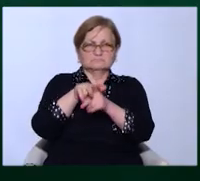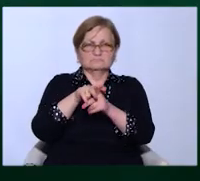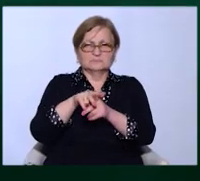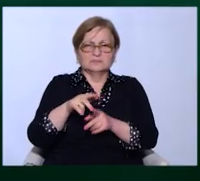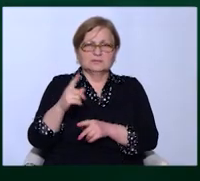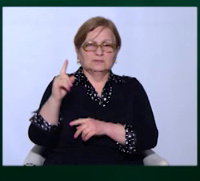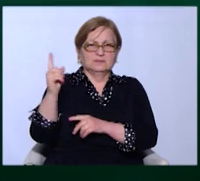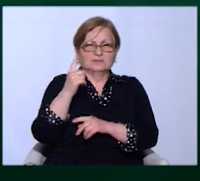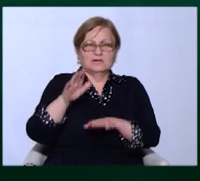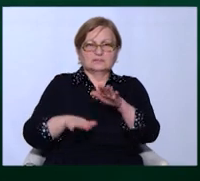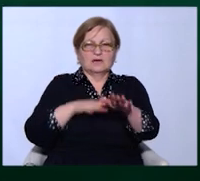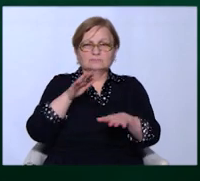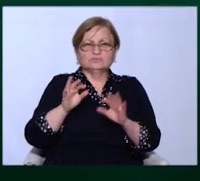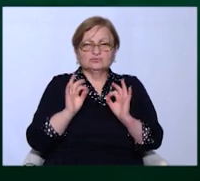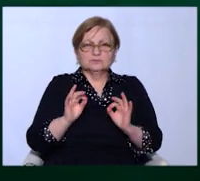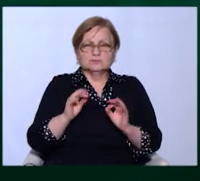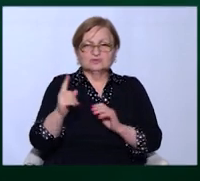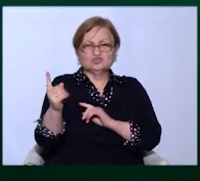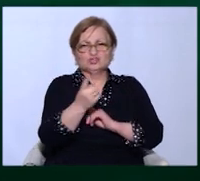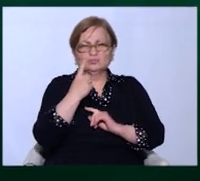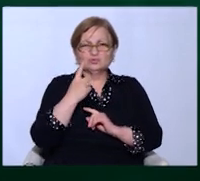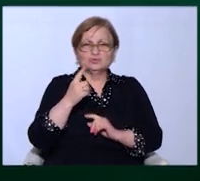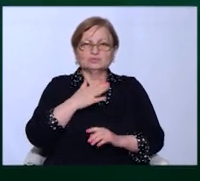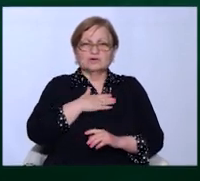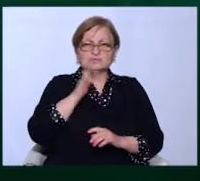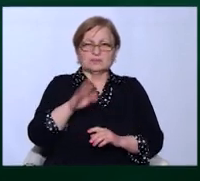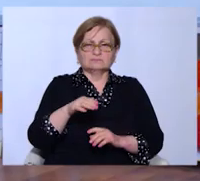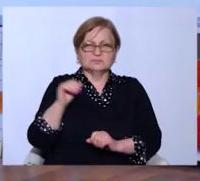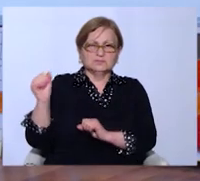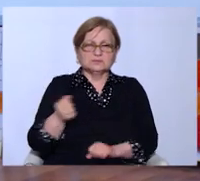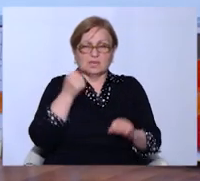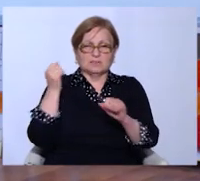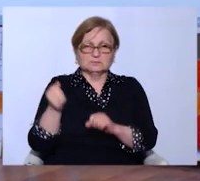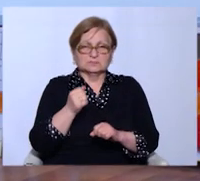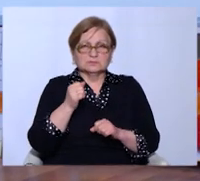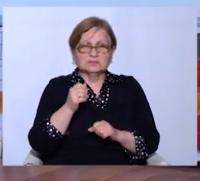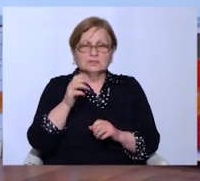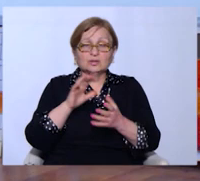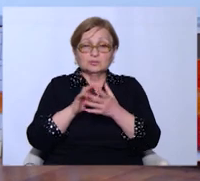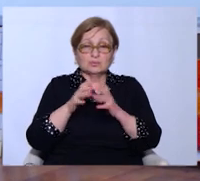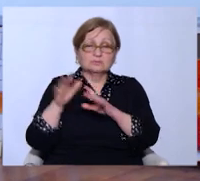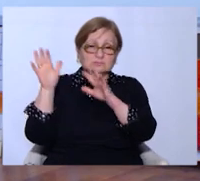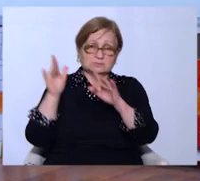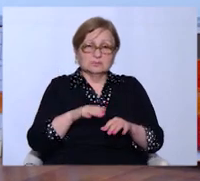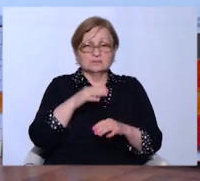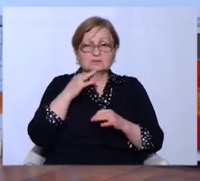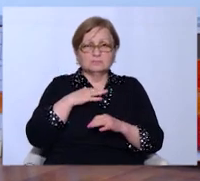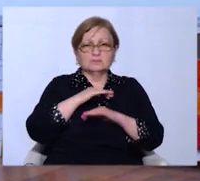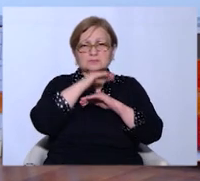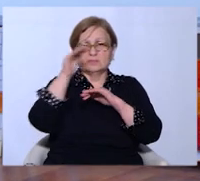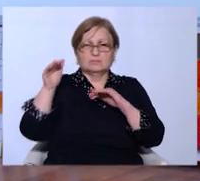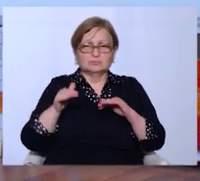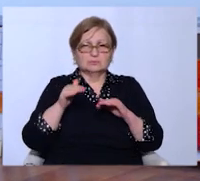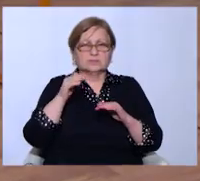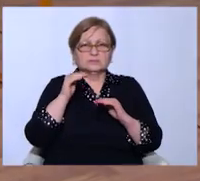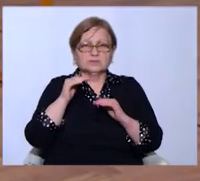ცხენზე მჯდომი, ნაბიჯით ნელით, შემოდიოდა სიკვდილი ცელით. თოვდა და თბილის ებურა თალხი, დუმდა